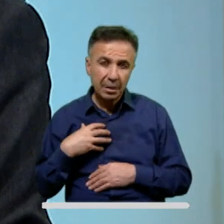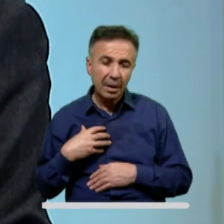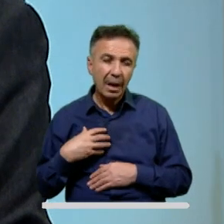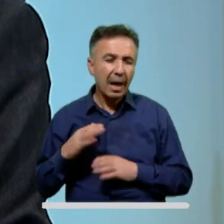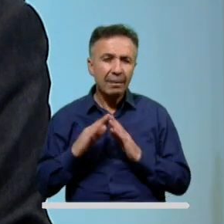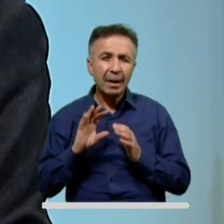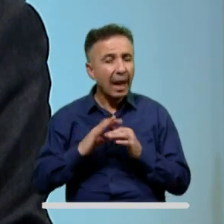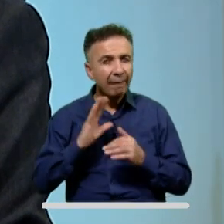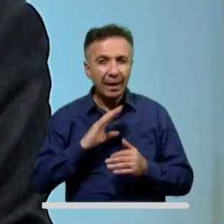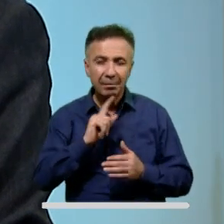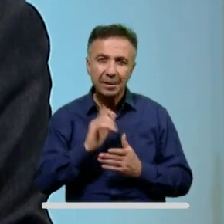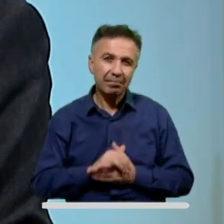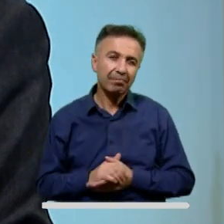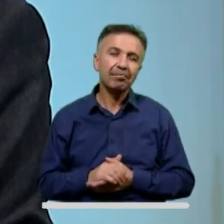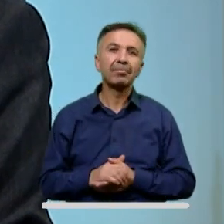ne varmış?